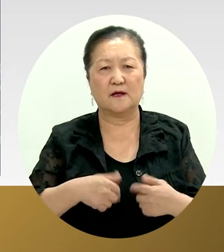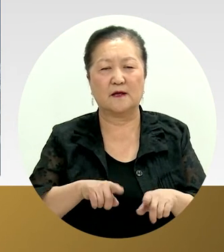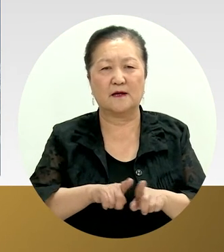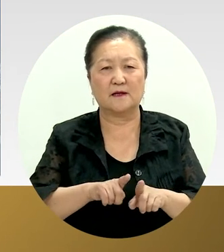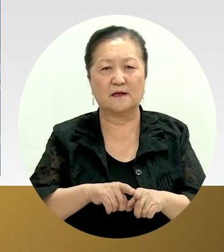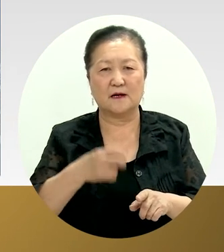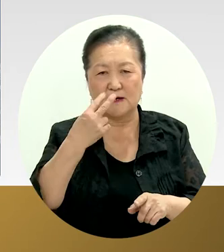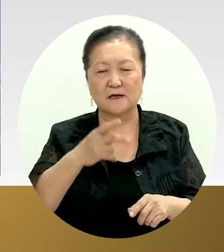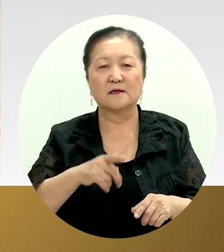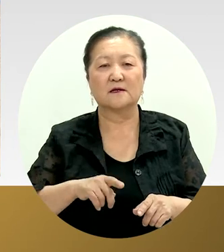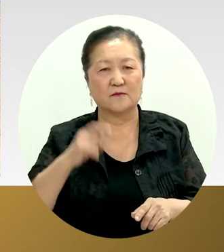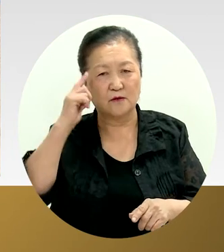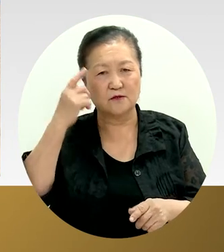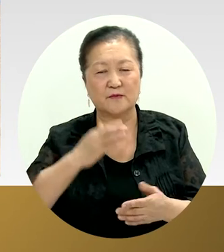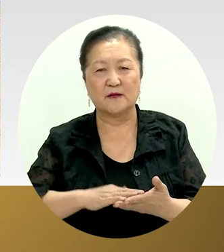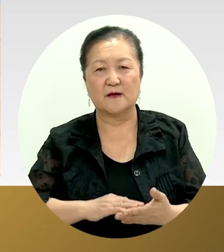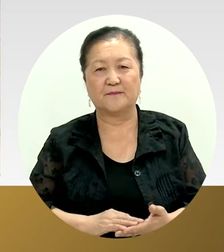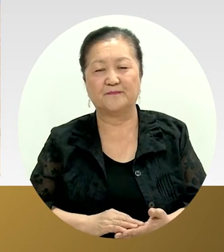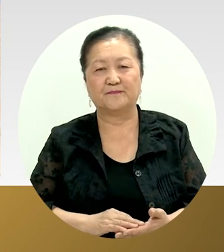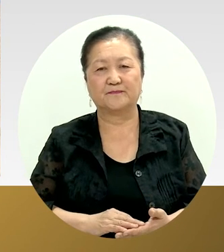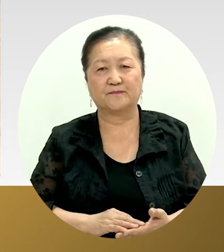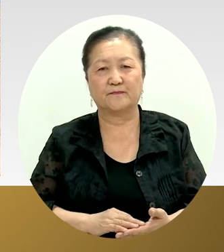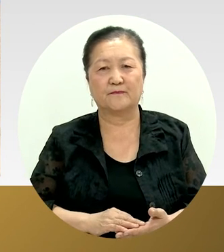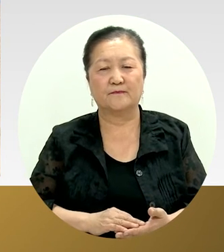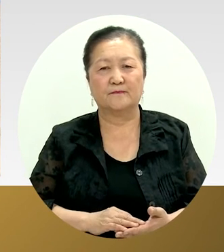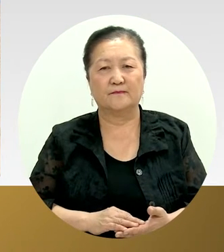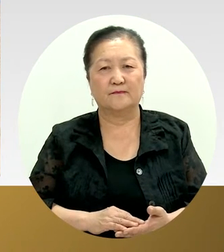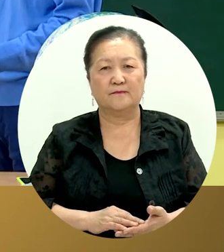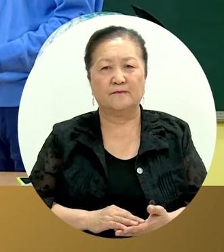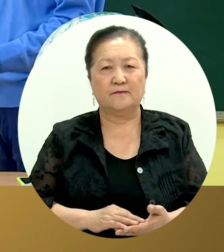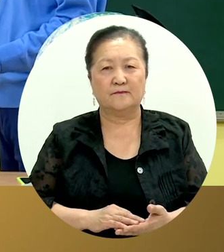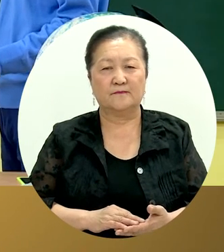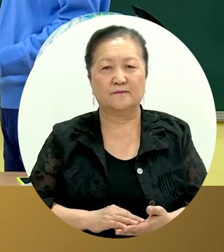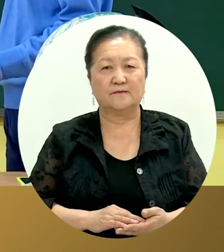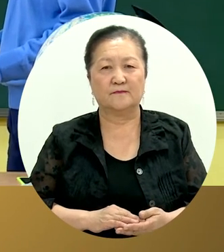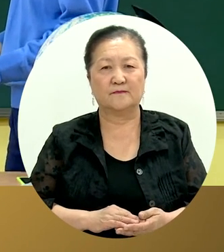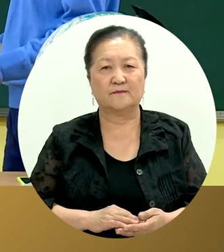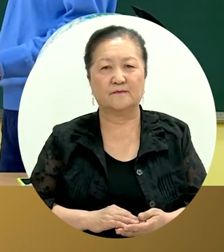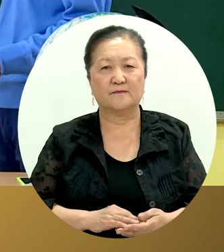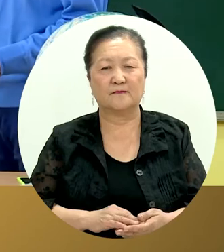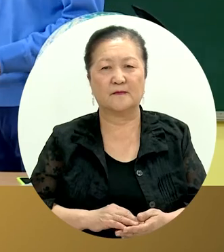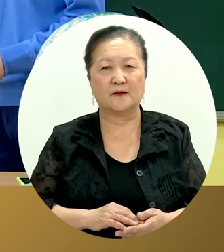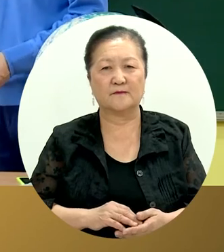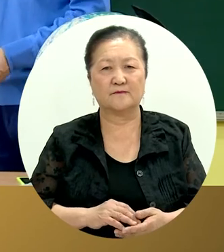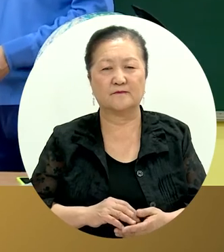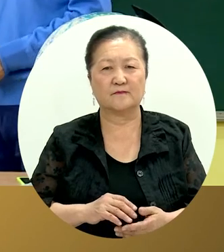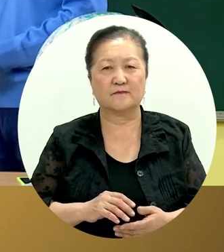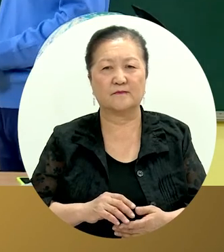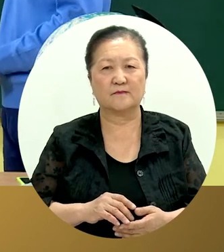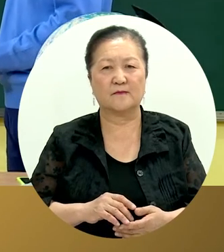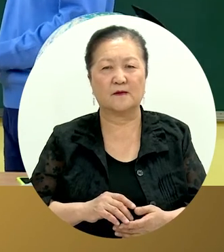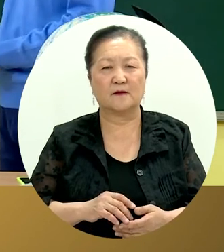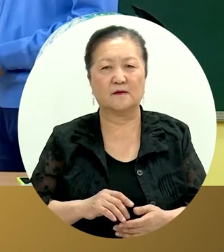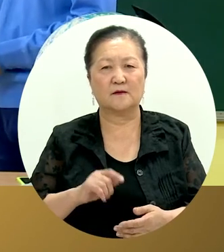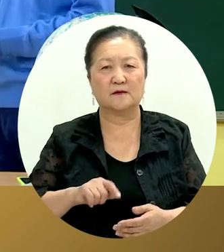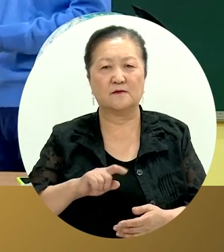яг ингэж харсан байх гэж хэвчэж байна. За тэгэлгүй яах вэ? Тэгэхээр энд зүү тогтлоодыг хүүхдүүд